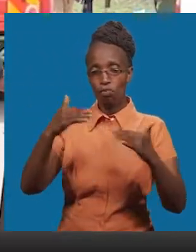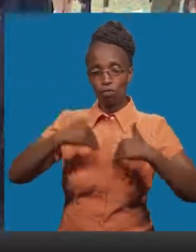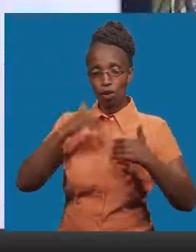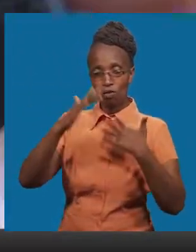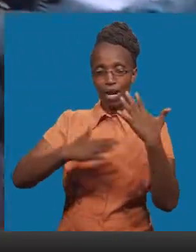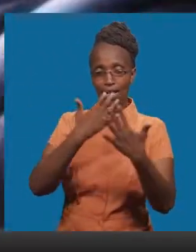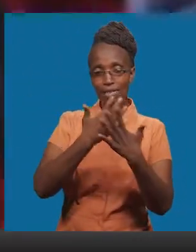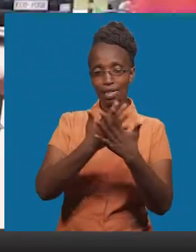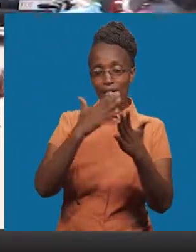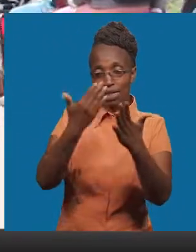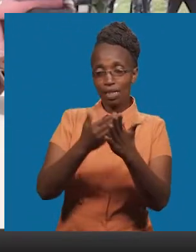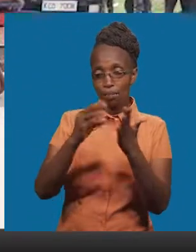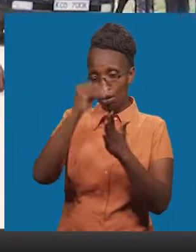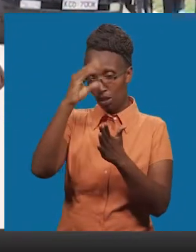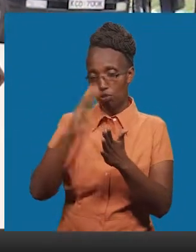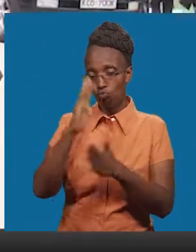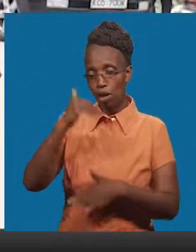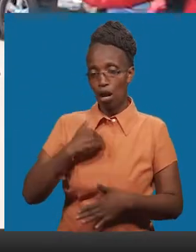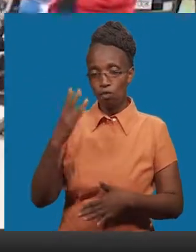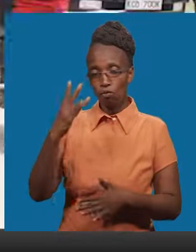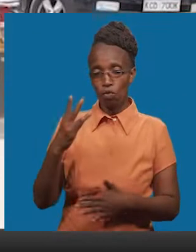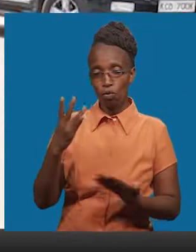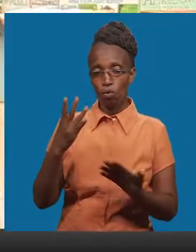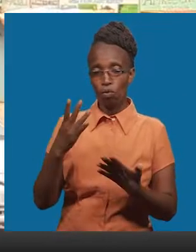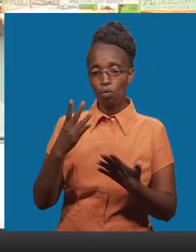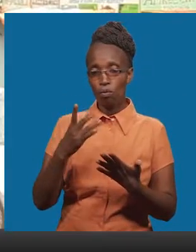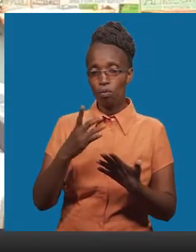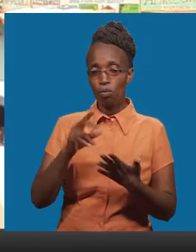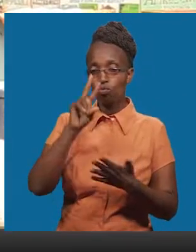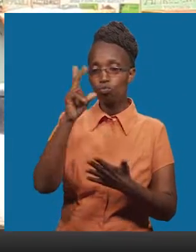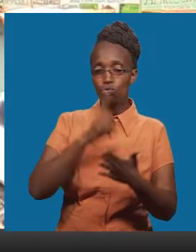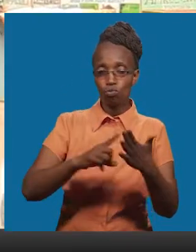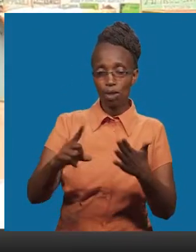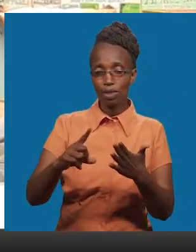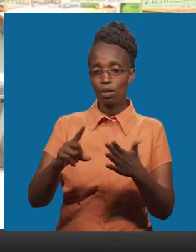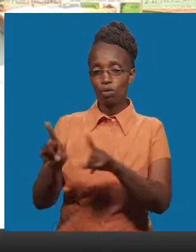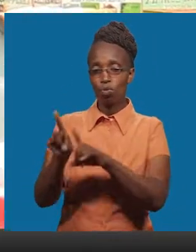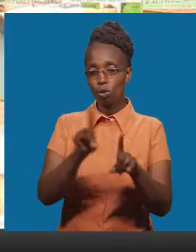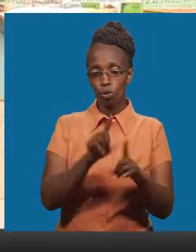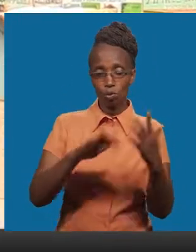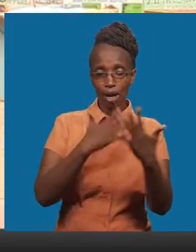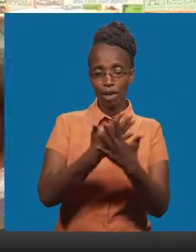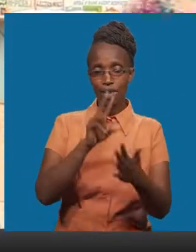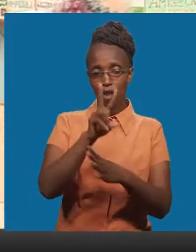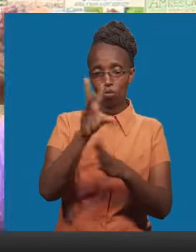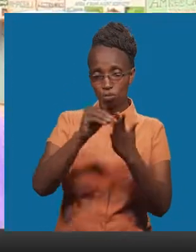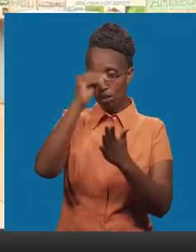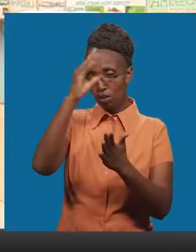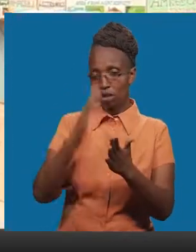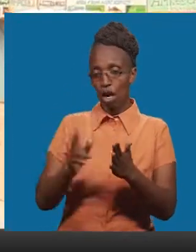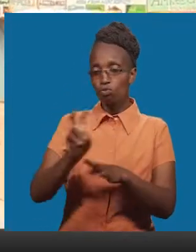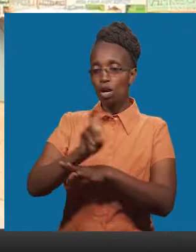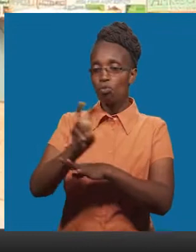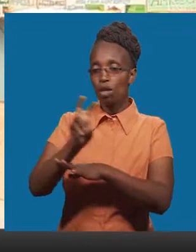vya uhalifu. We have arrested them, some of them. They are before court, with charged with robbery with violence. 2 weeks ago, we arrested